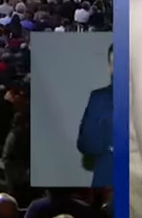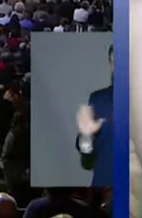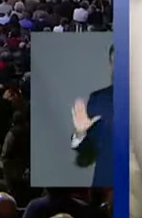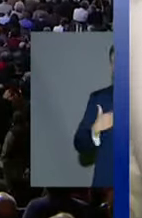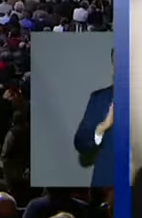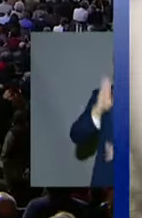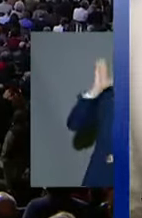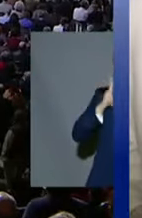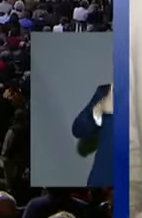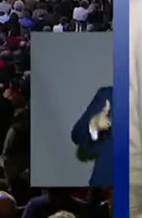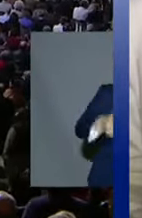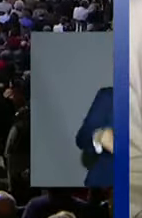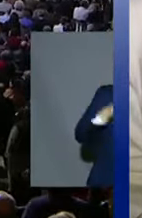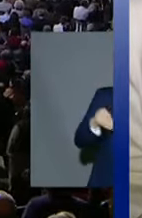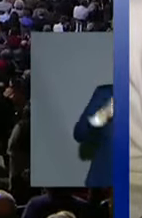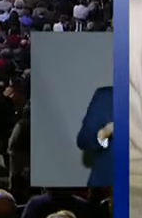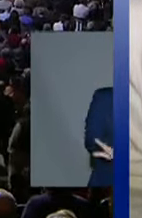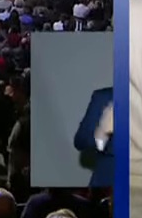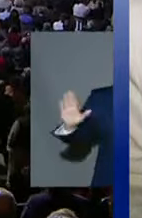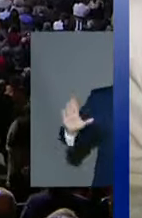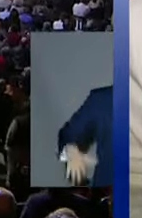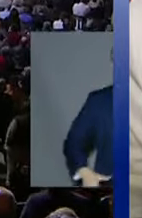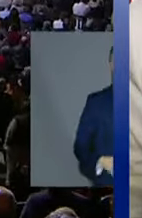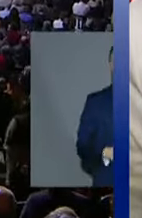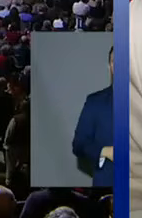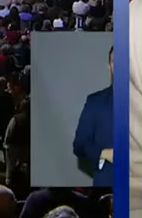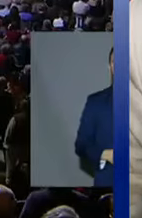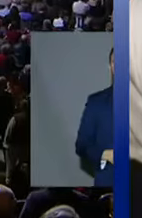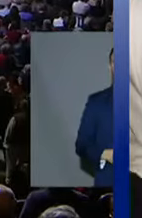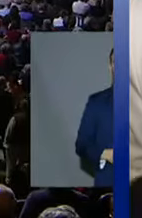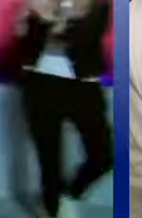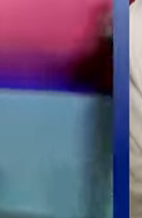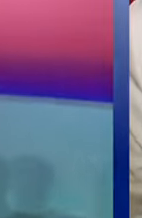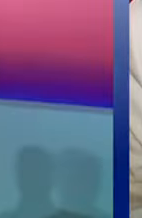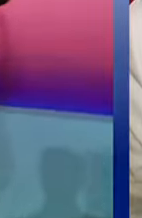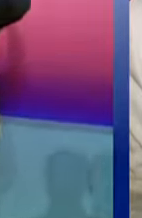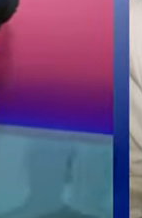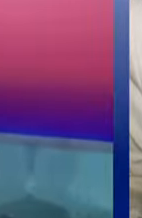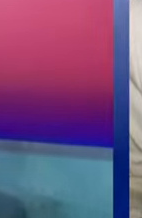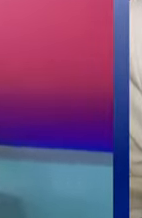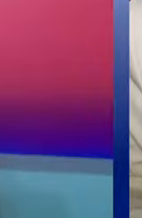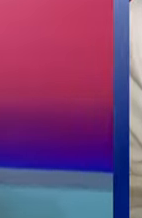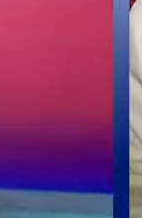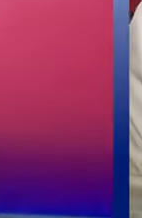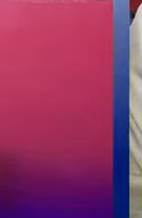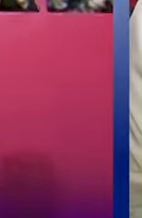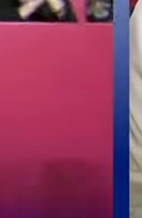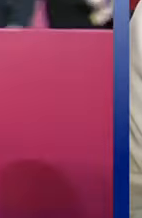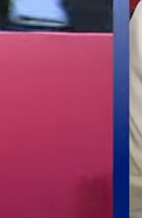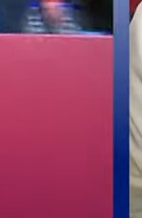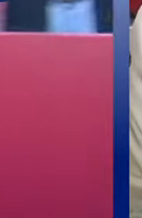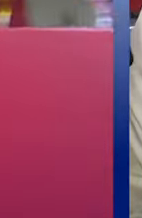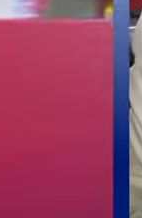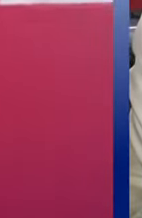είναι σκάκι, δεν είναι σκακέρα δηλαδή. Η κυρία Γεροβασίλη επεσήμανε ότι ζήτησε από τον πρόεδρο